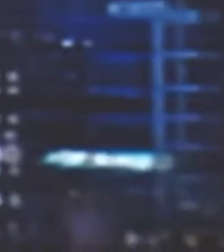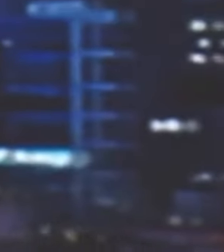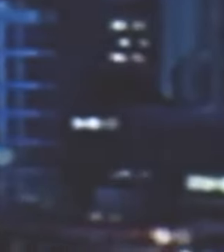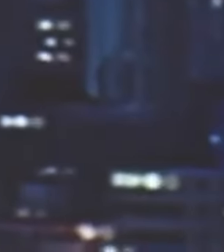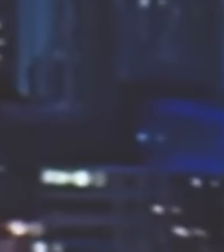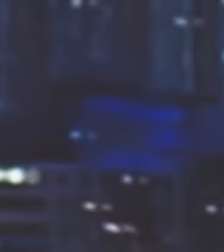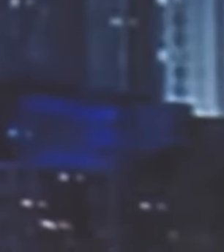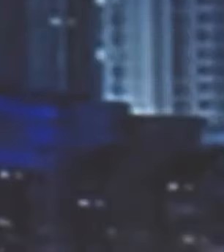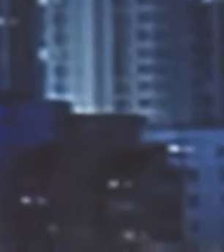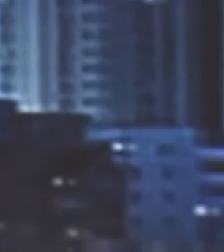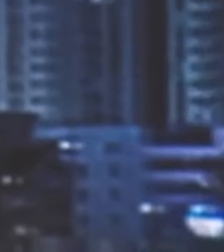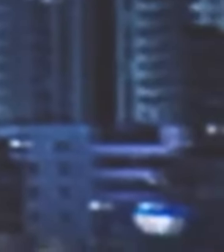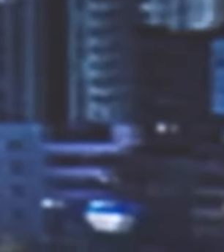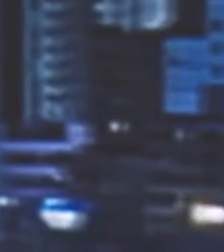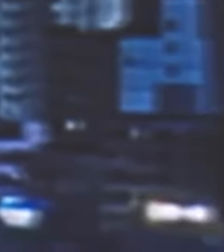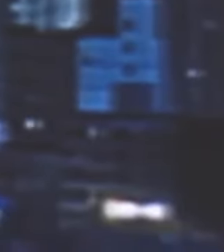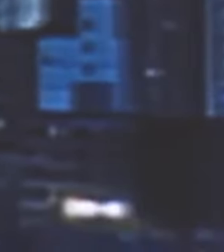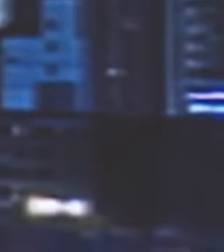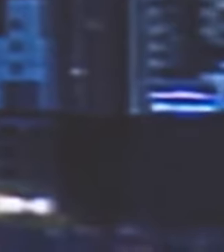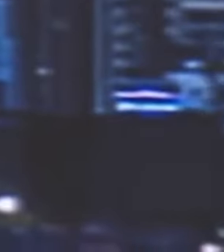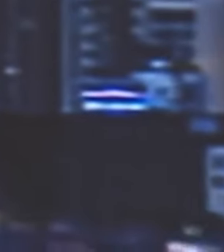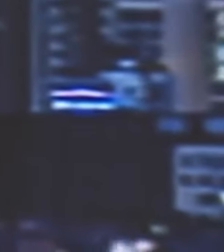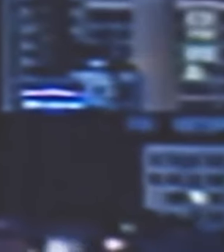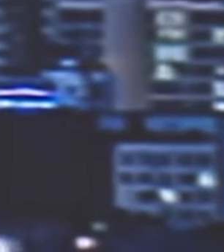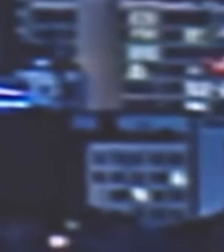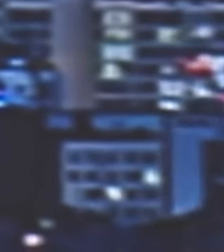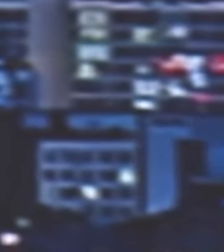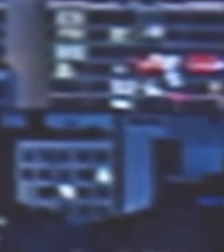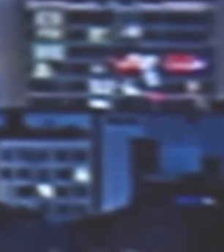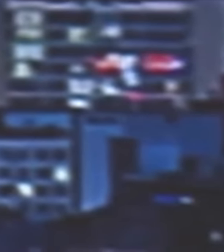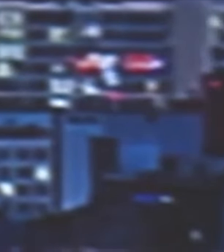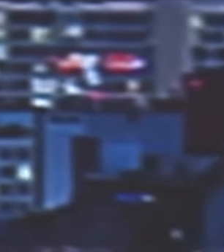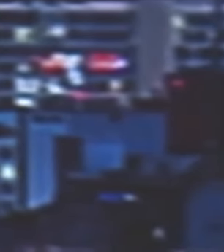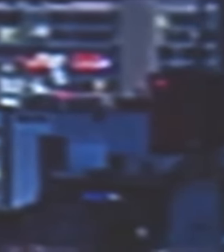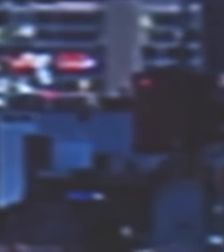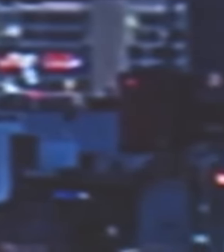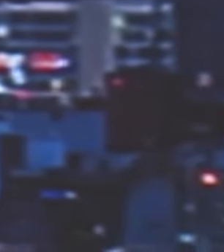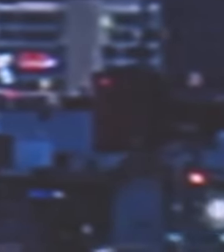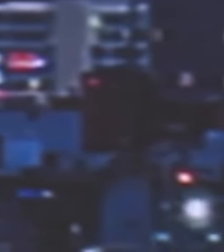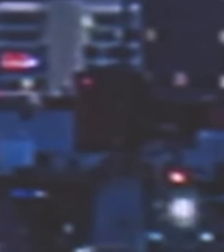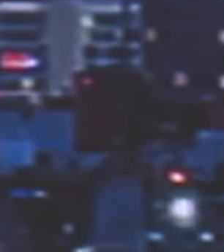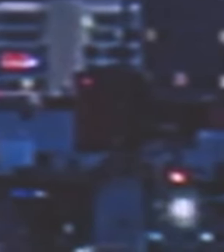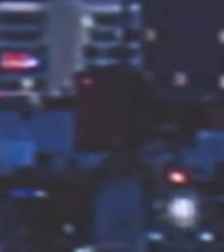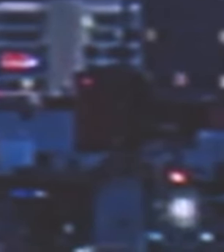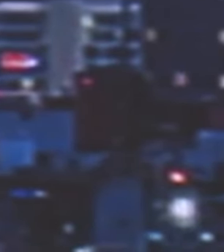주셔서 고맙습니다. 저희는 저녁 6시 50분 뉴스룸에서 뵙겠습니다.